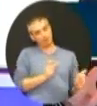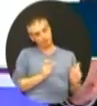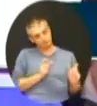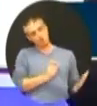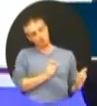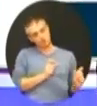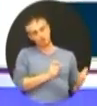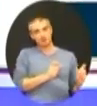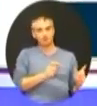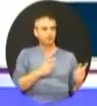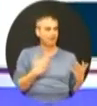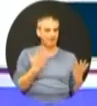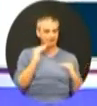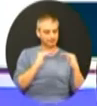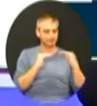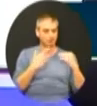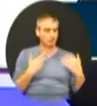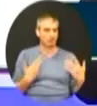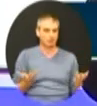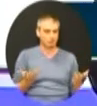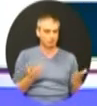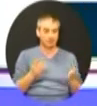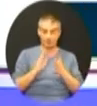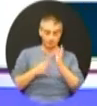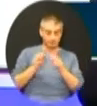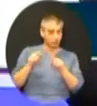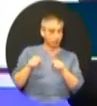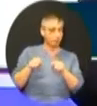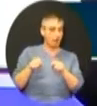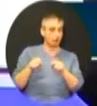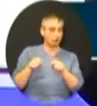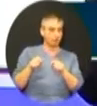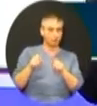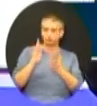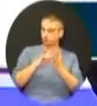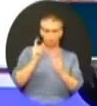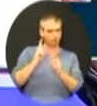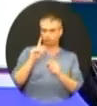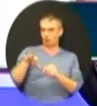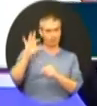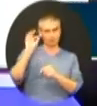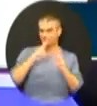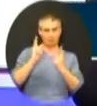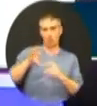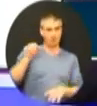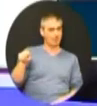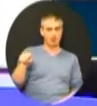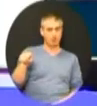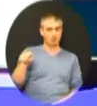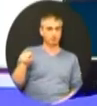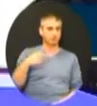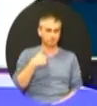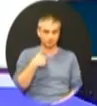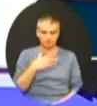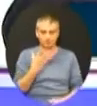ובלמים אבל אין איזון כלומר המערכת המשפטית למעשה שיושבים באנשים שלא נבחרו על ידי הציבור